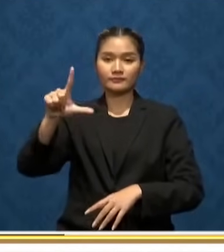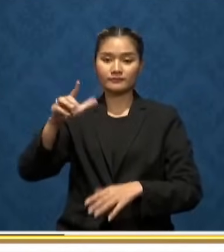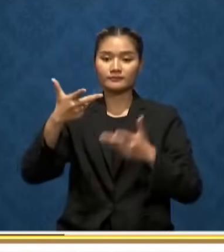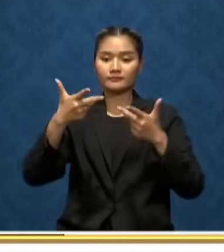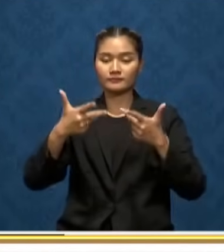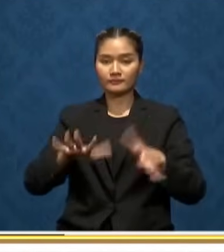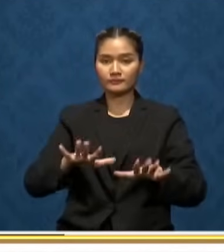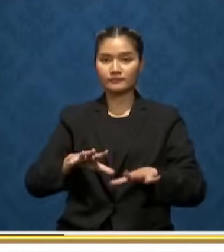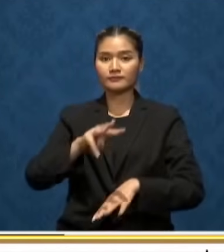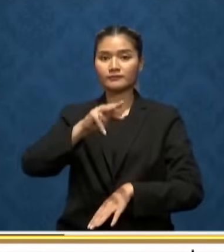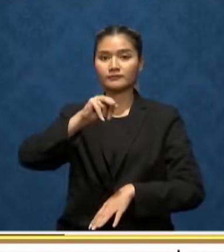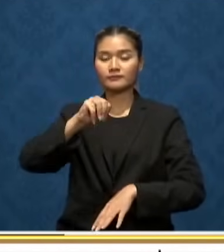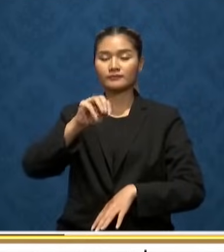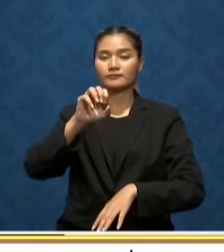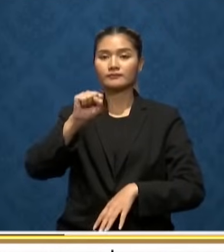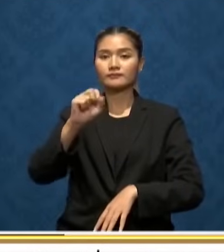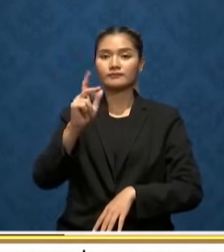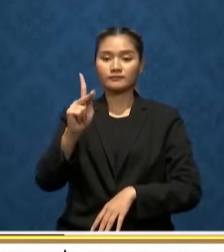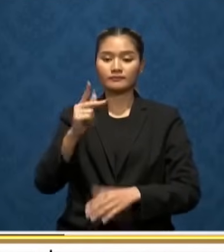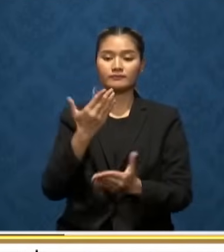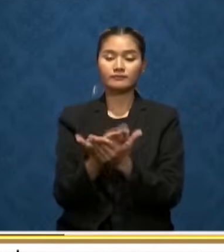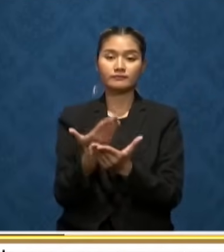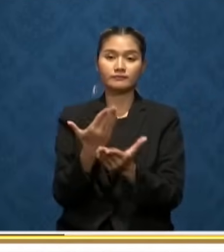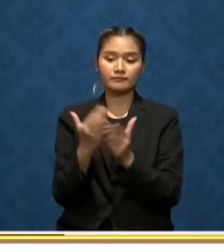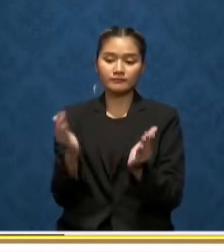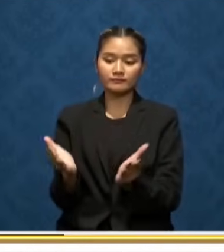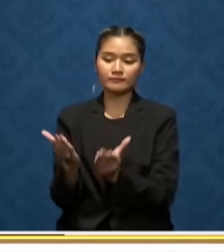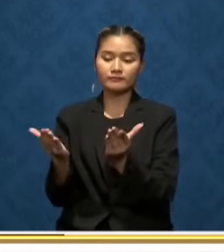NHK ใช้เงินสนับสนุน